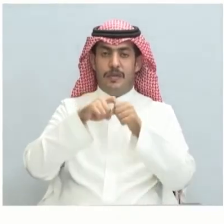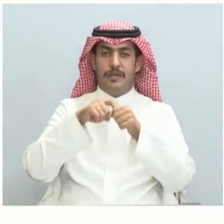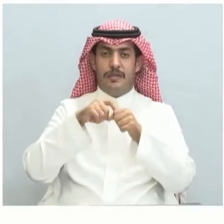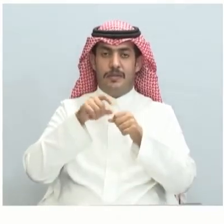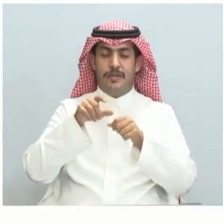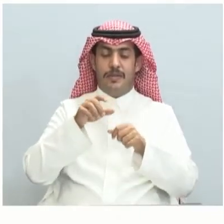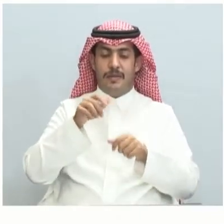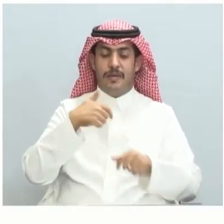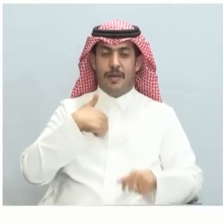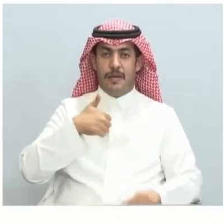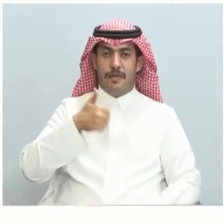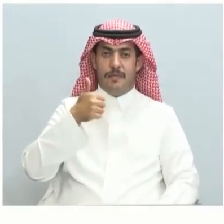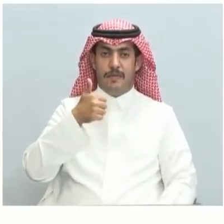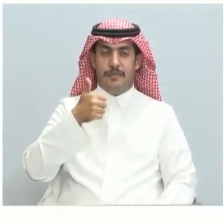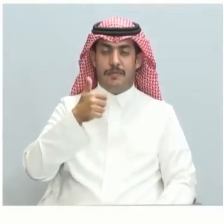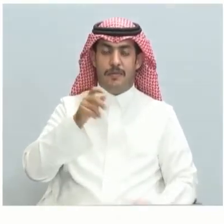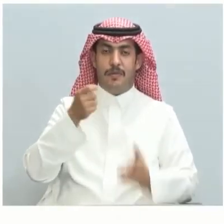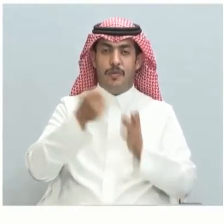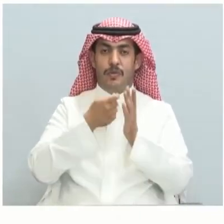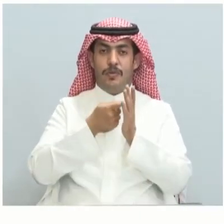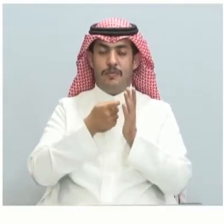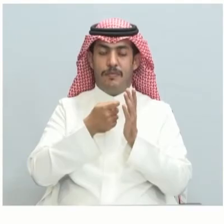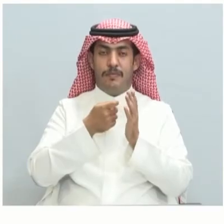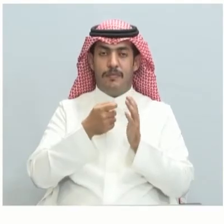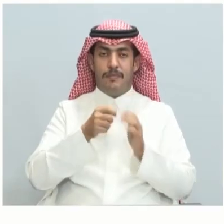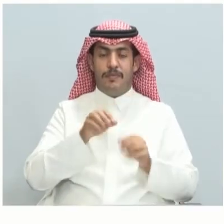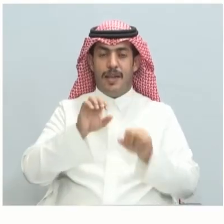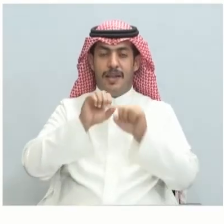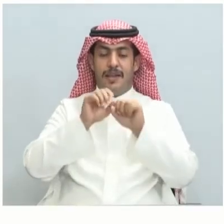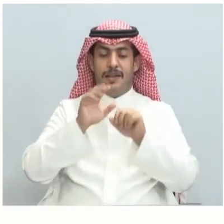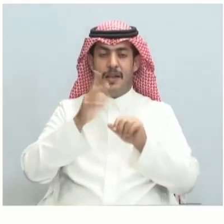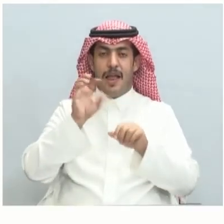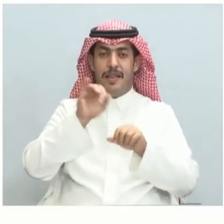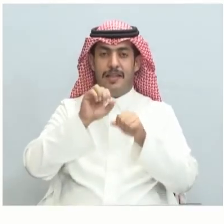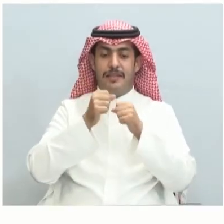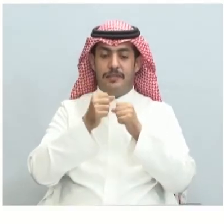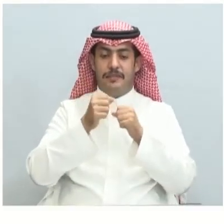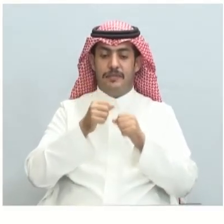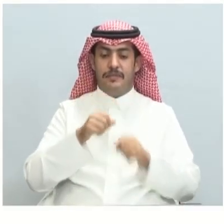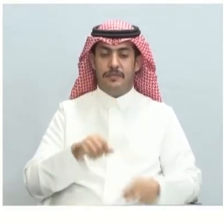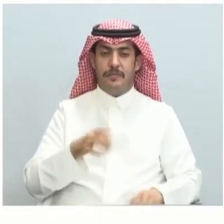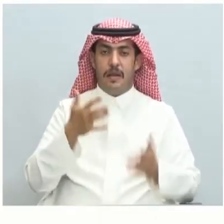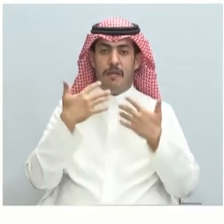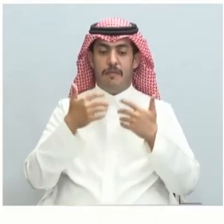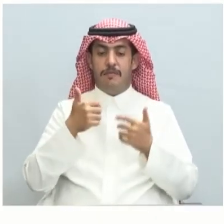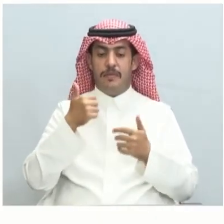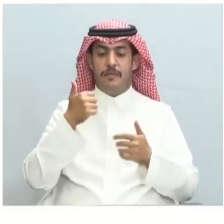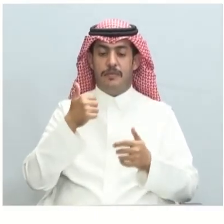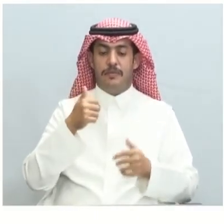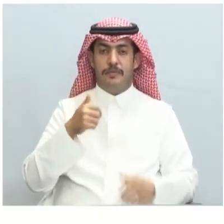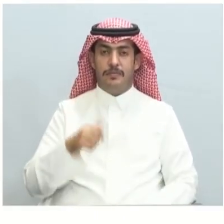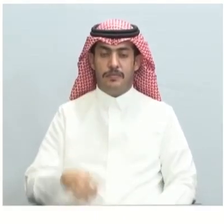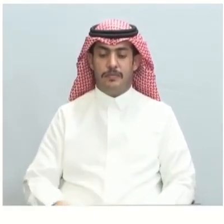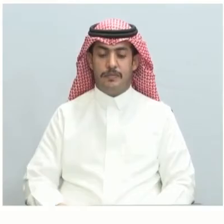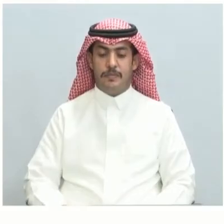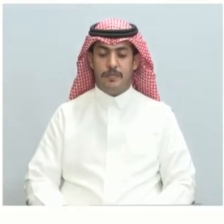الان هل استطيع ان اكتب بارك الله فيكم الكسعه او العدد الكسري بكل سهوله ان